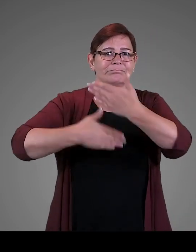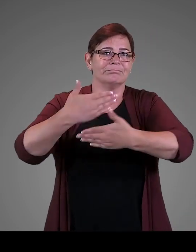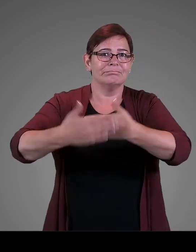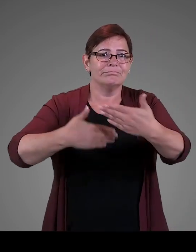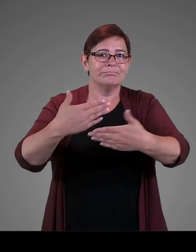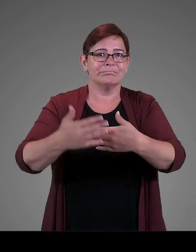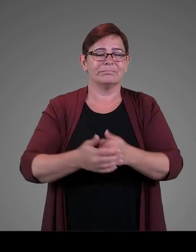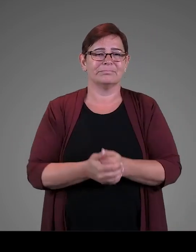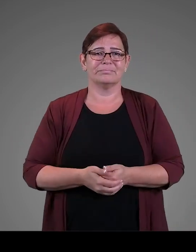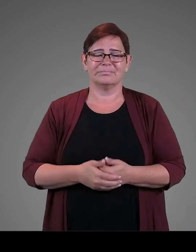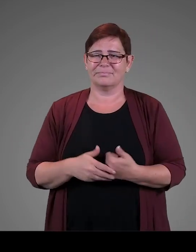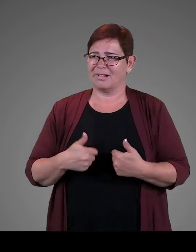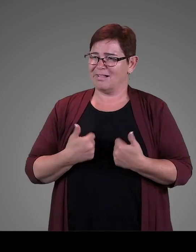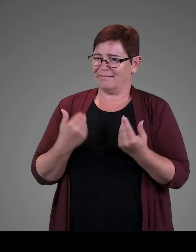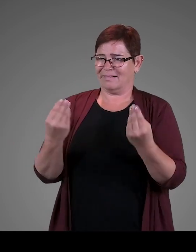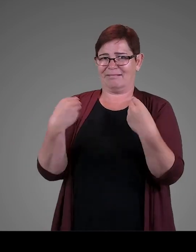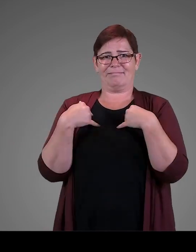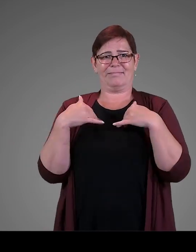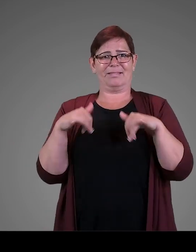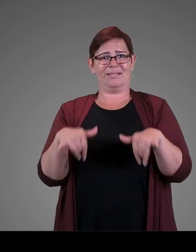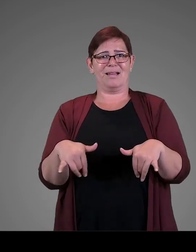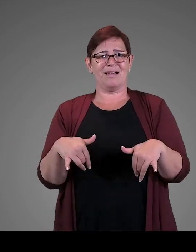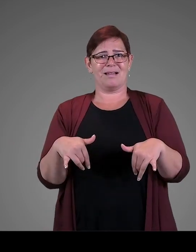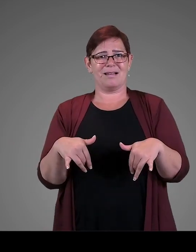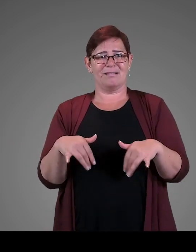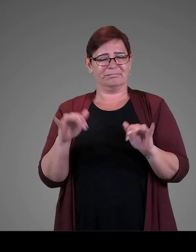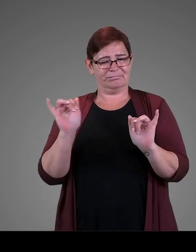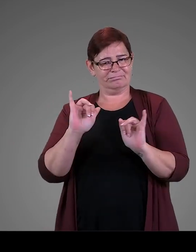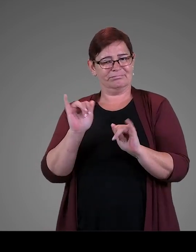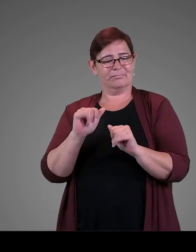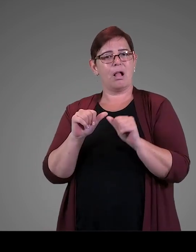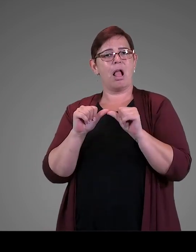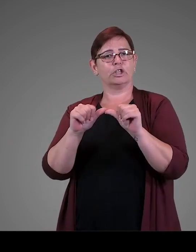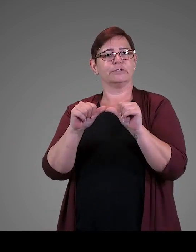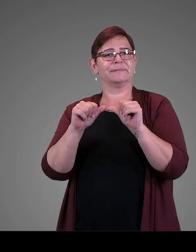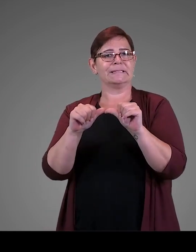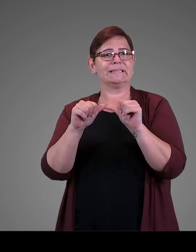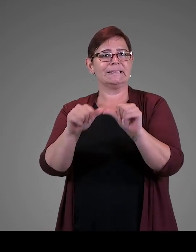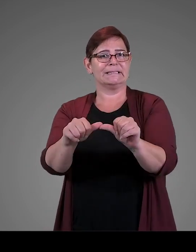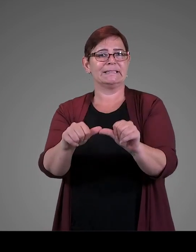aussi. Et puis, il y a